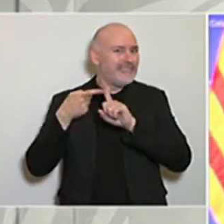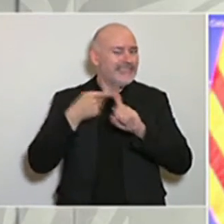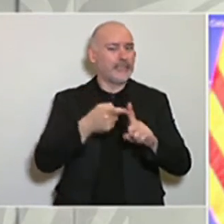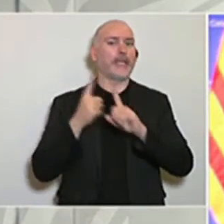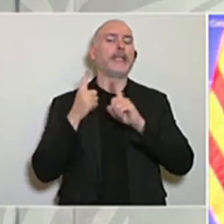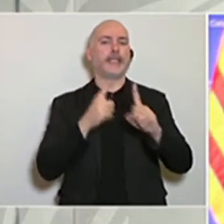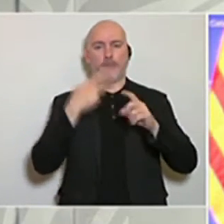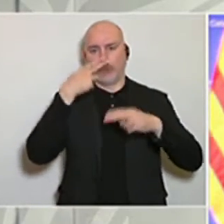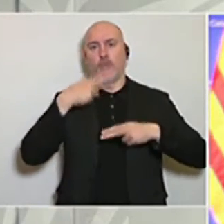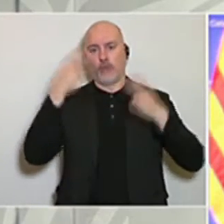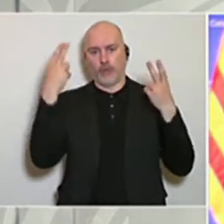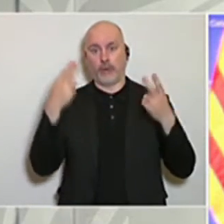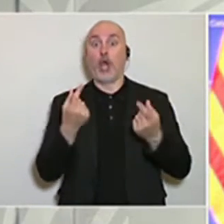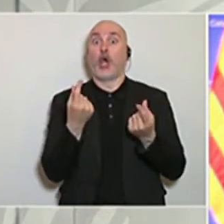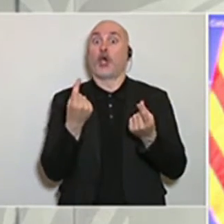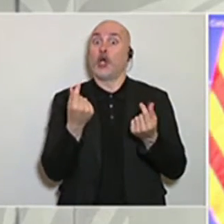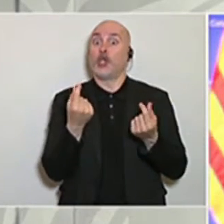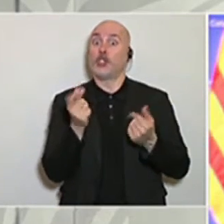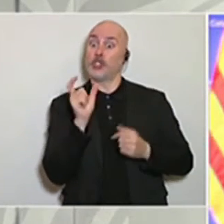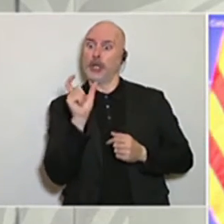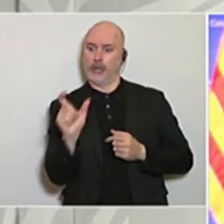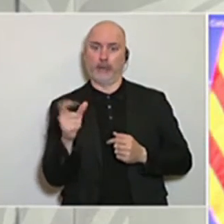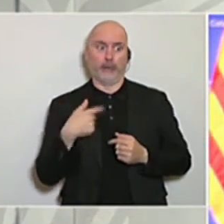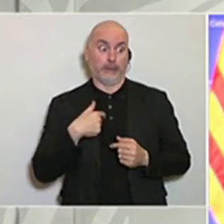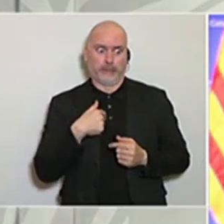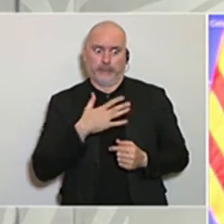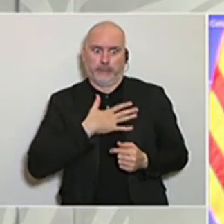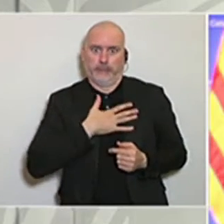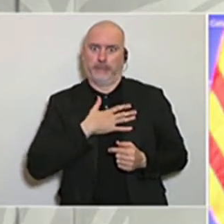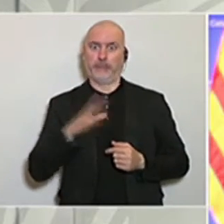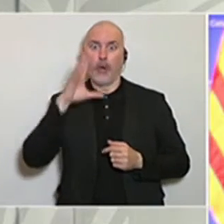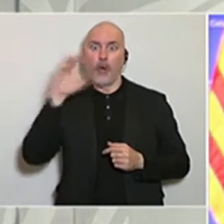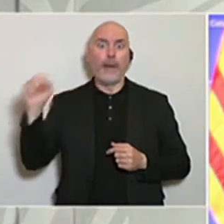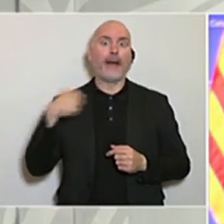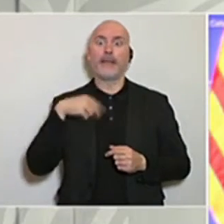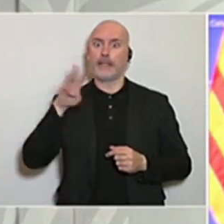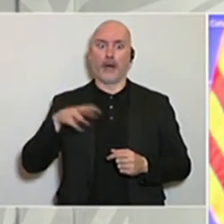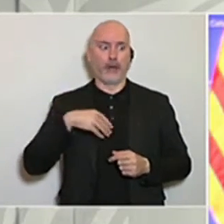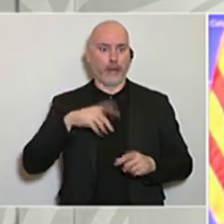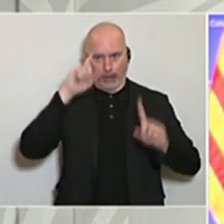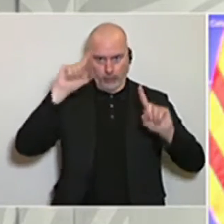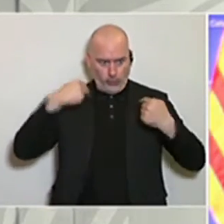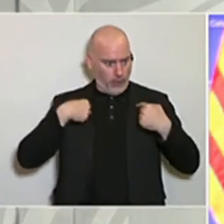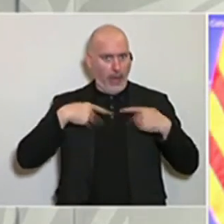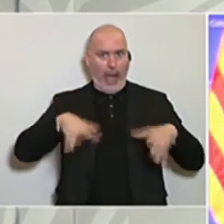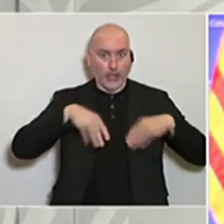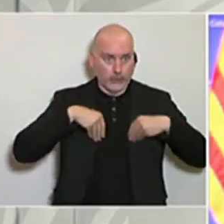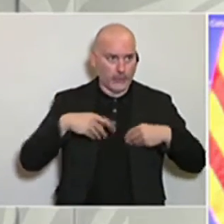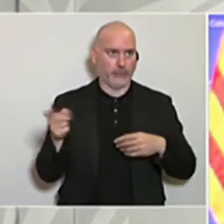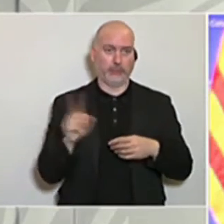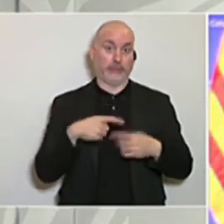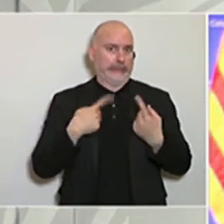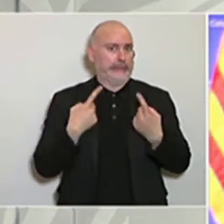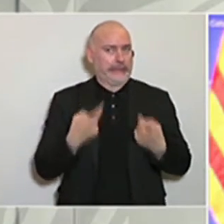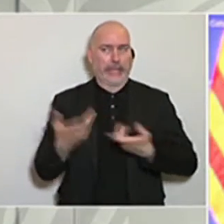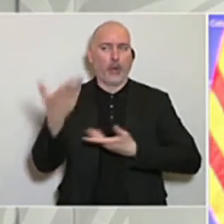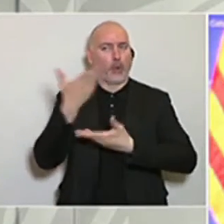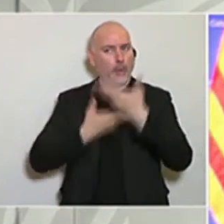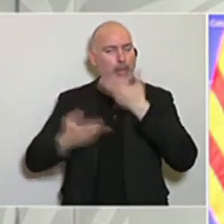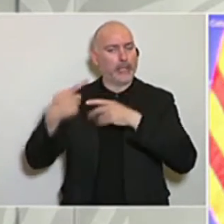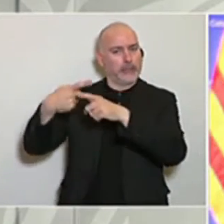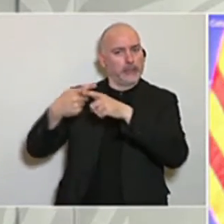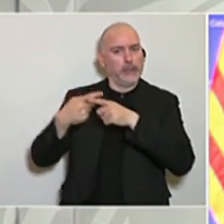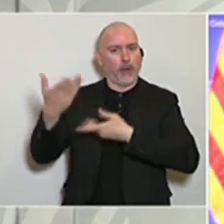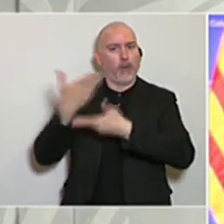el transport públic i és un cost que entenem que el govern de Catalunya no pot assumir unilateralment i que, per tant, necessitem de la cooperació i